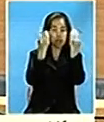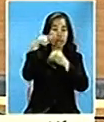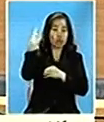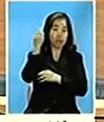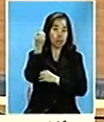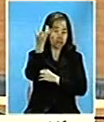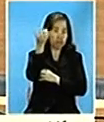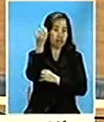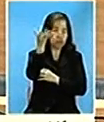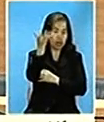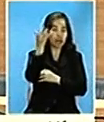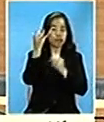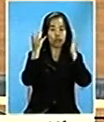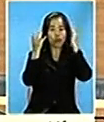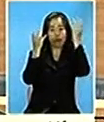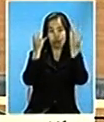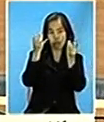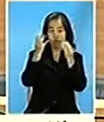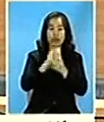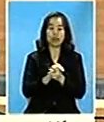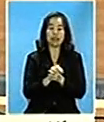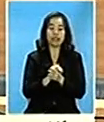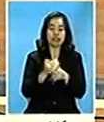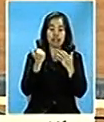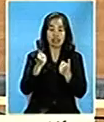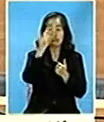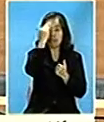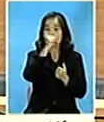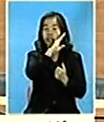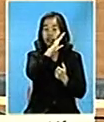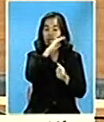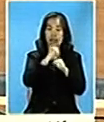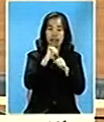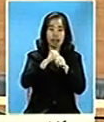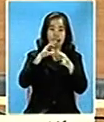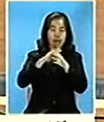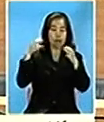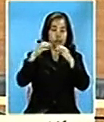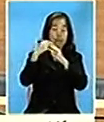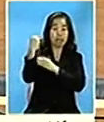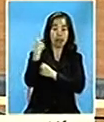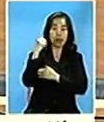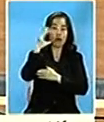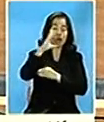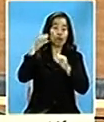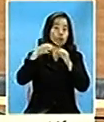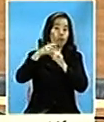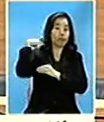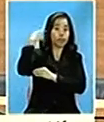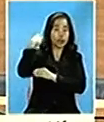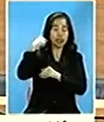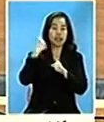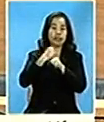ากกว่าครึ่งนึงนะคะเพราะฉะนั้นเนี่ยถ้าเราไม่สร้างพลังของสตรีแล้วเนี่ยให้เป็น